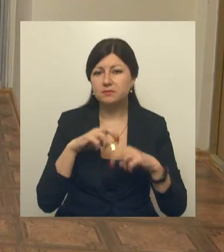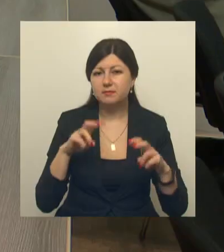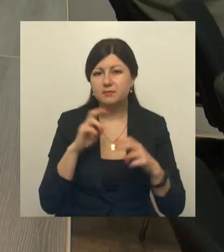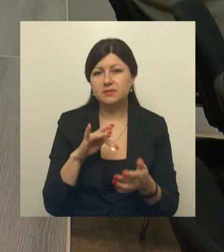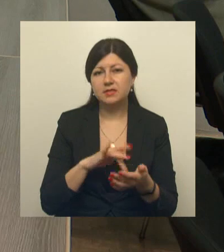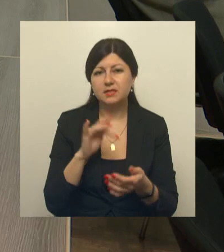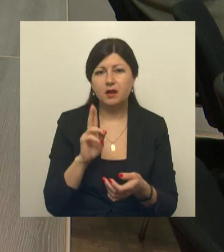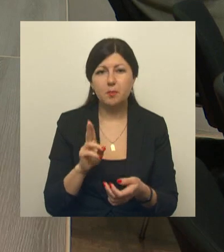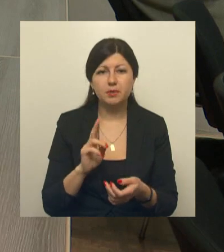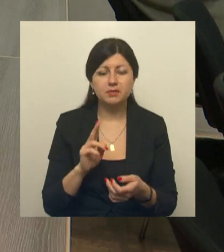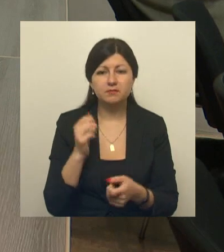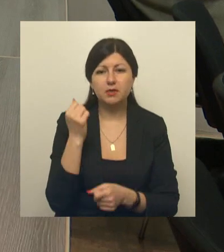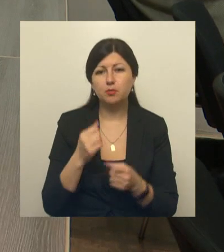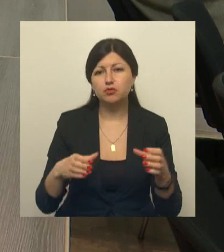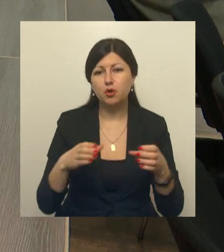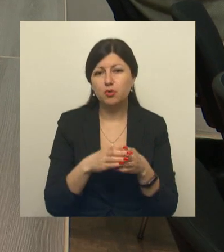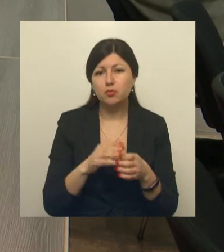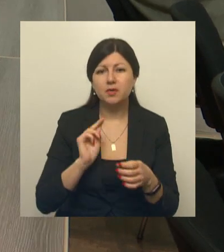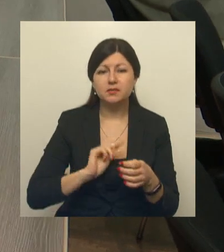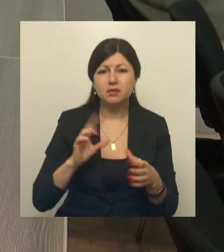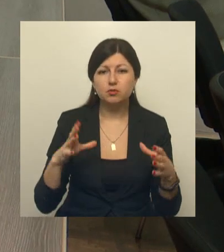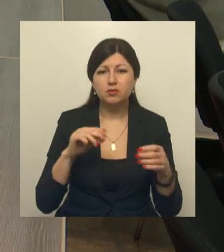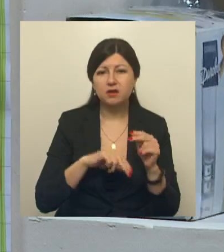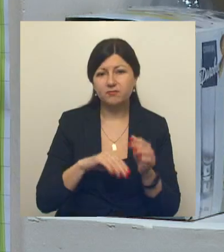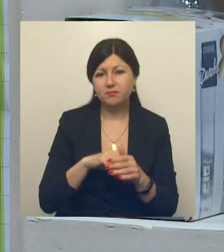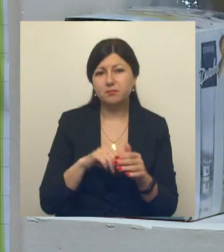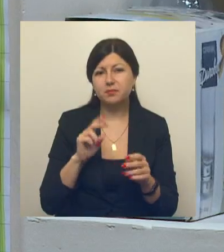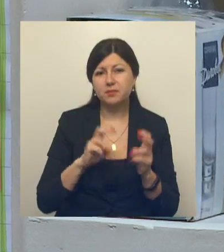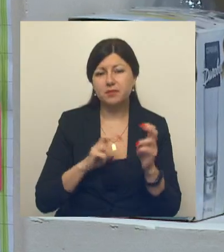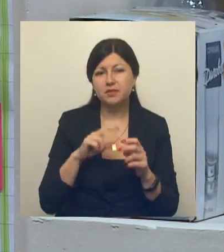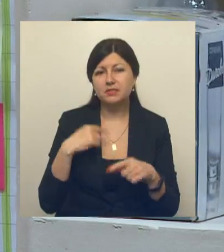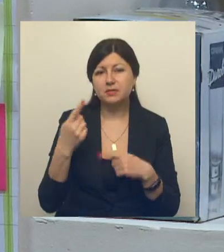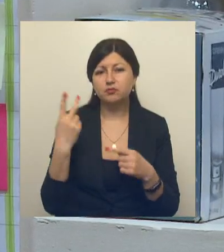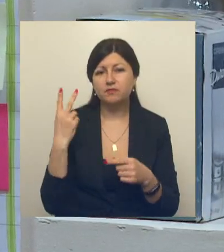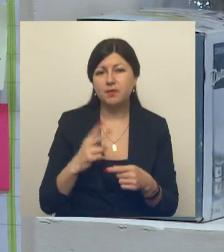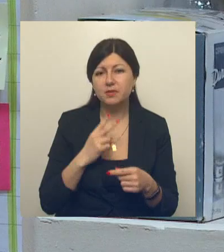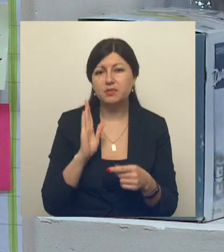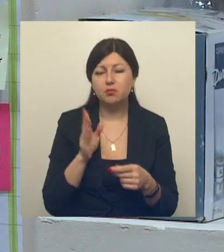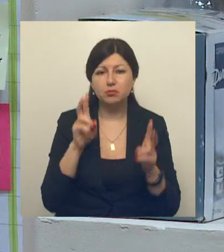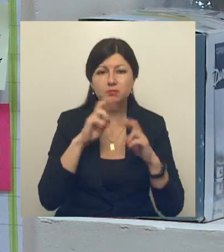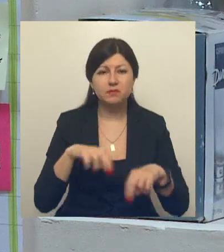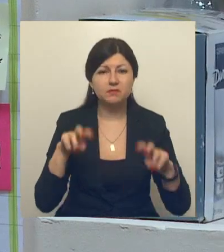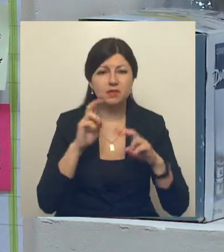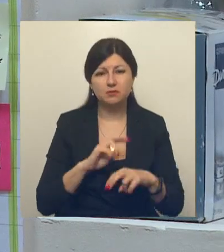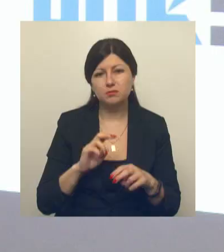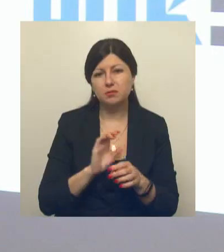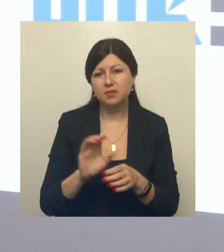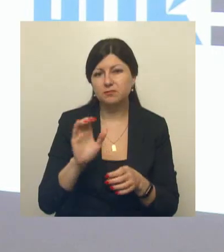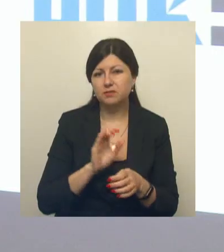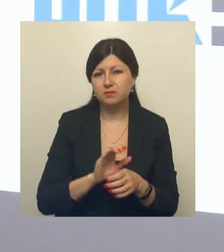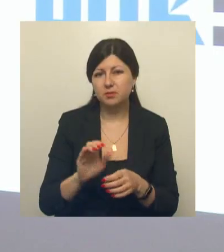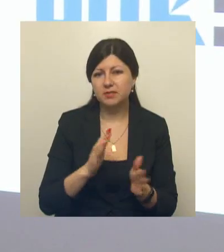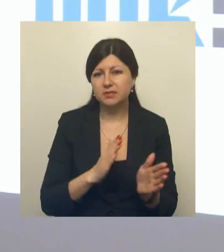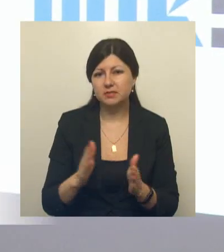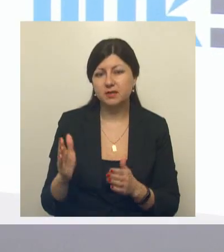компетенций рабочая группа проекта из сотрудников предприятия следующие 2 месяца будет проводить диагностику производственного процесса. В